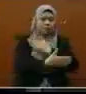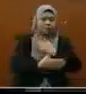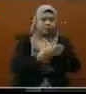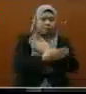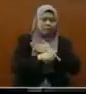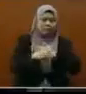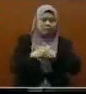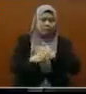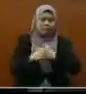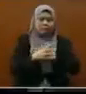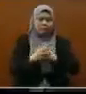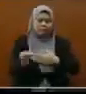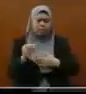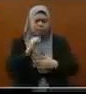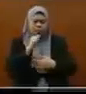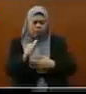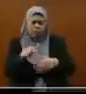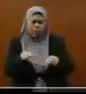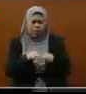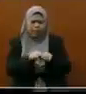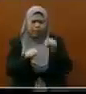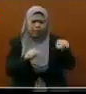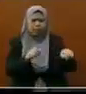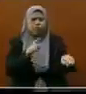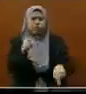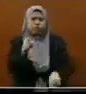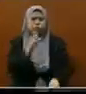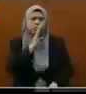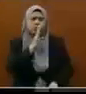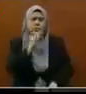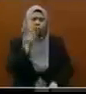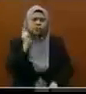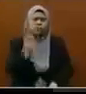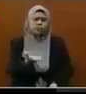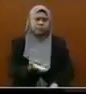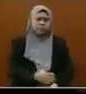sebaliknya daripada apa yang Yang Berhormat Sungai Panjang sebutkan sebentar tadi.